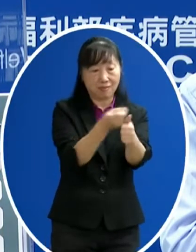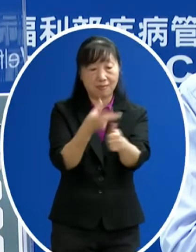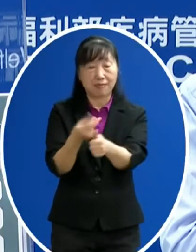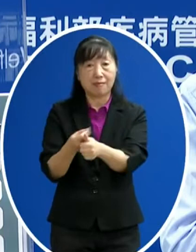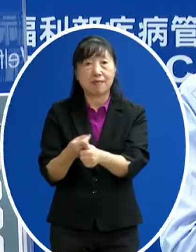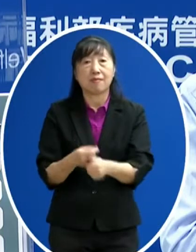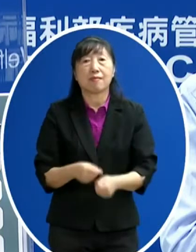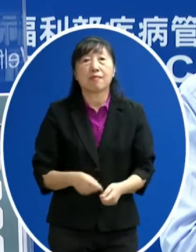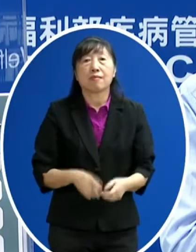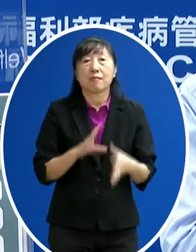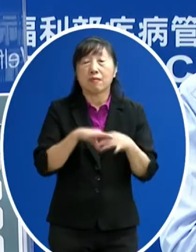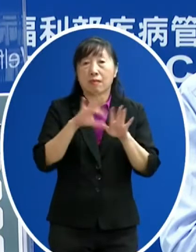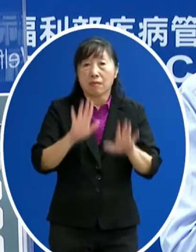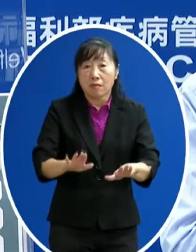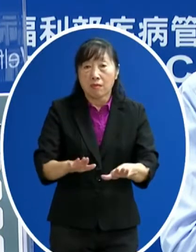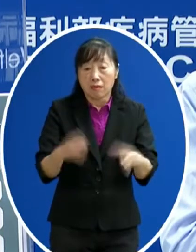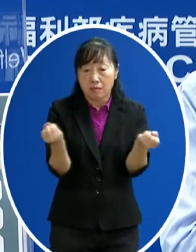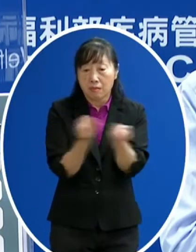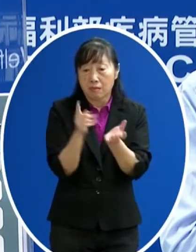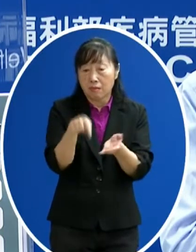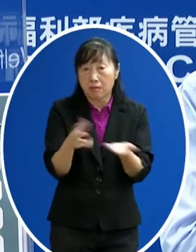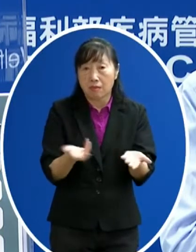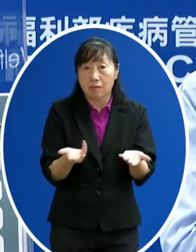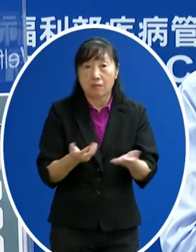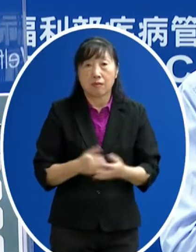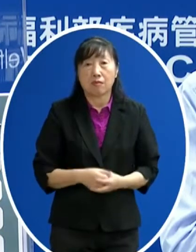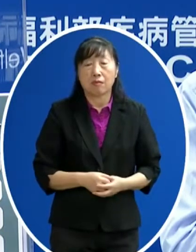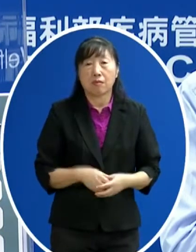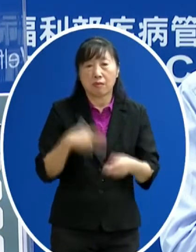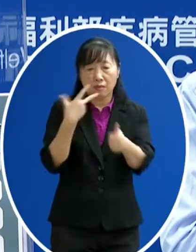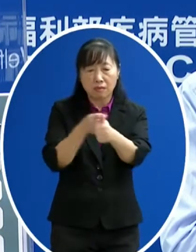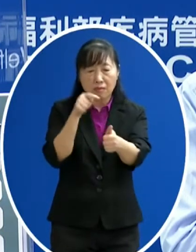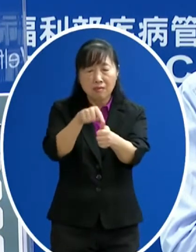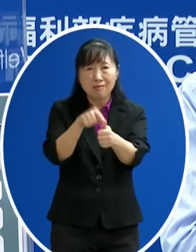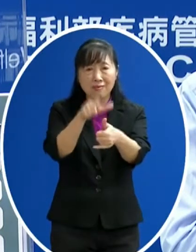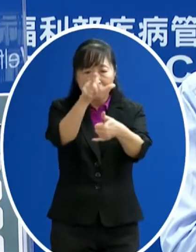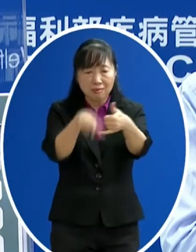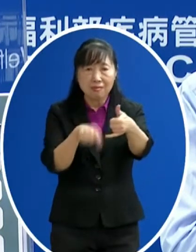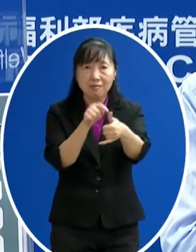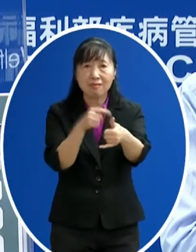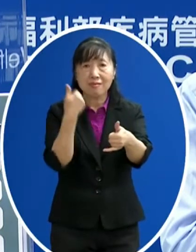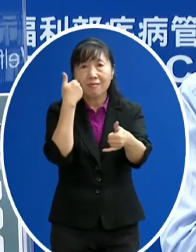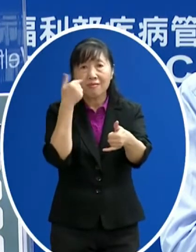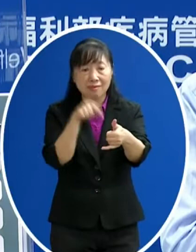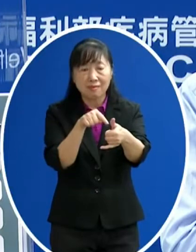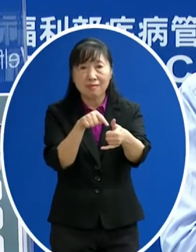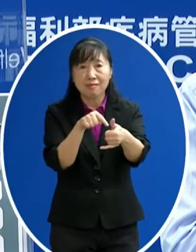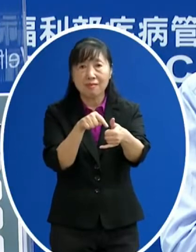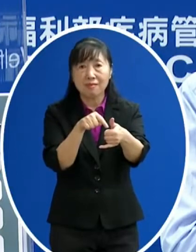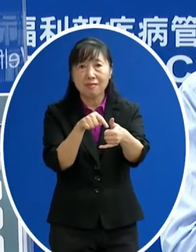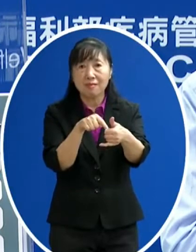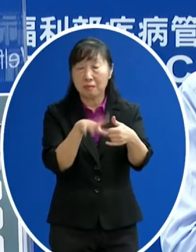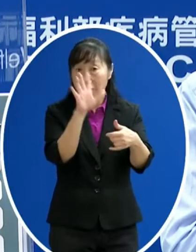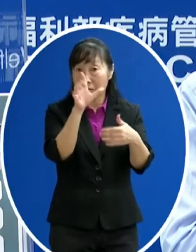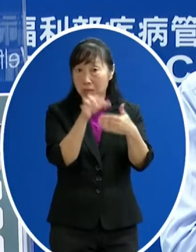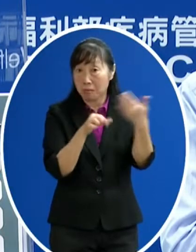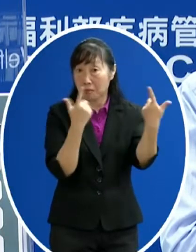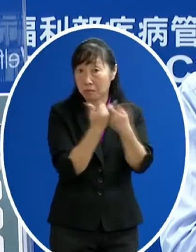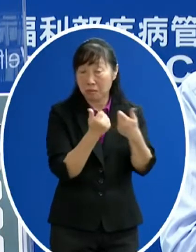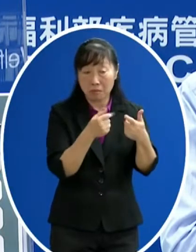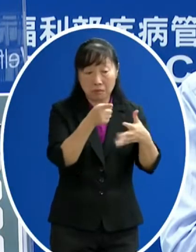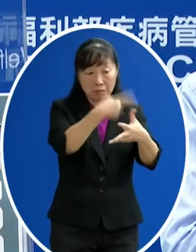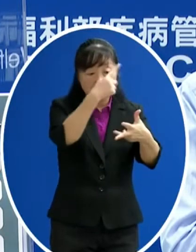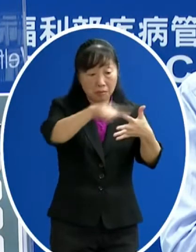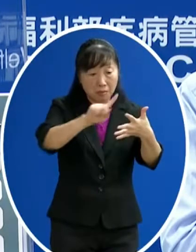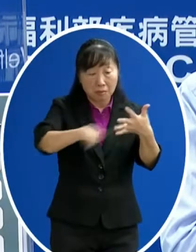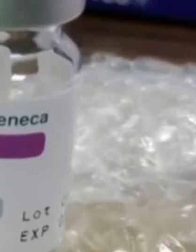所以重点在这次的事件里面，就施打的对象是不是第一类到第